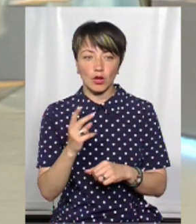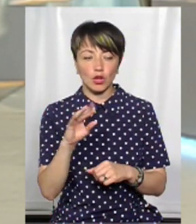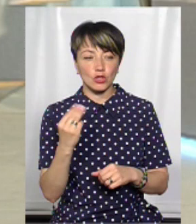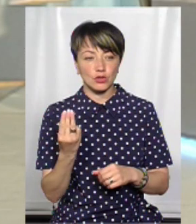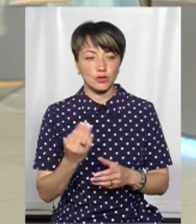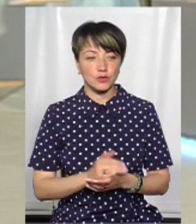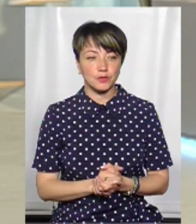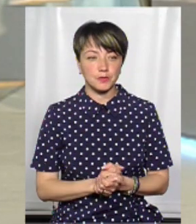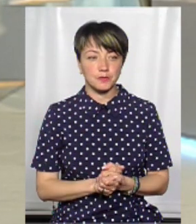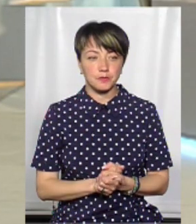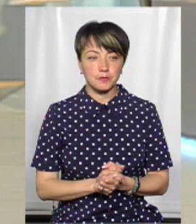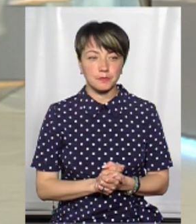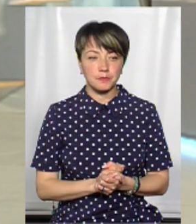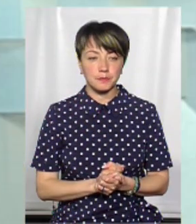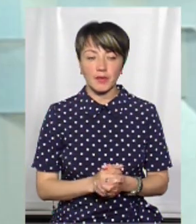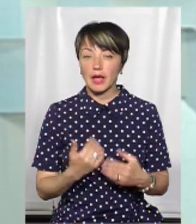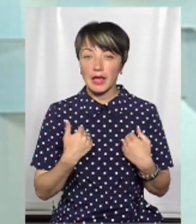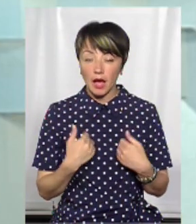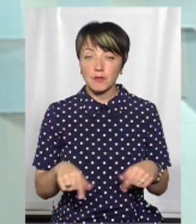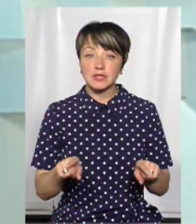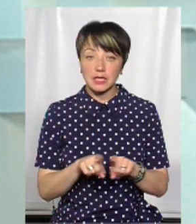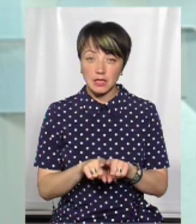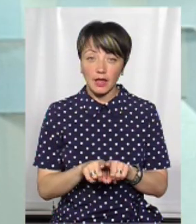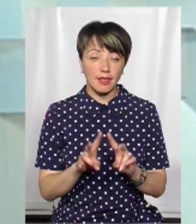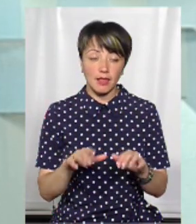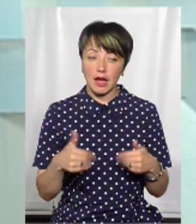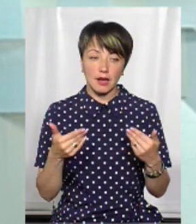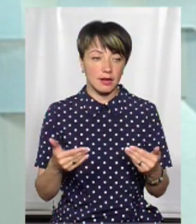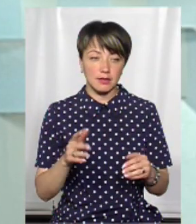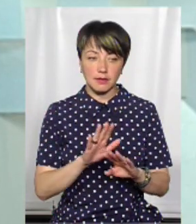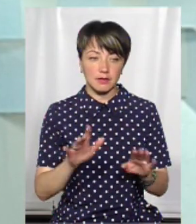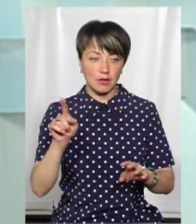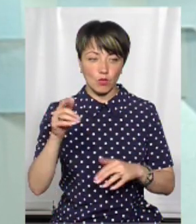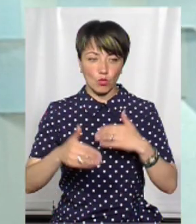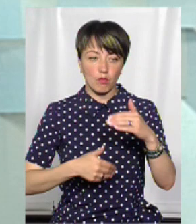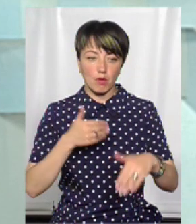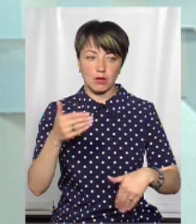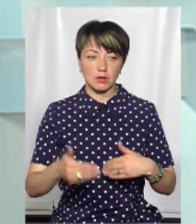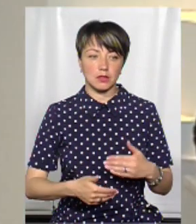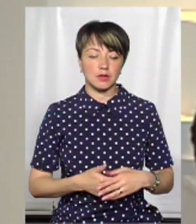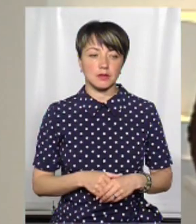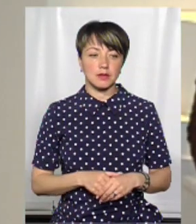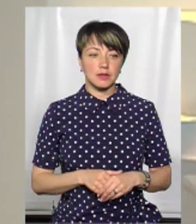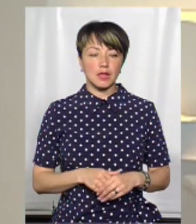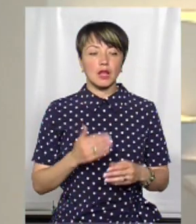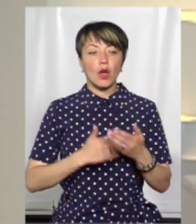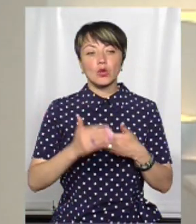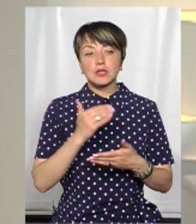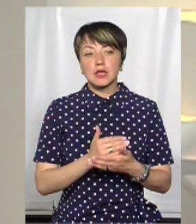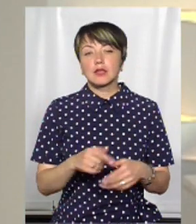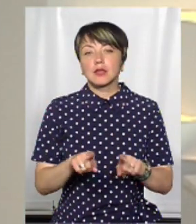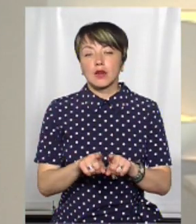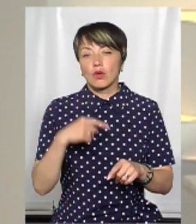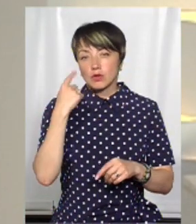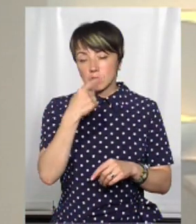кліщами. Небезпека, тобто я би все ж таки не радив там купатися. У мене на останок до вас теж